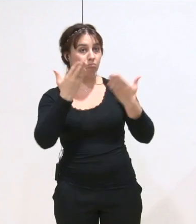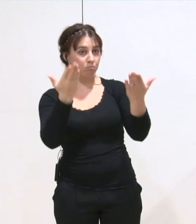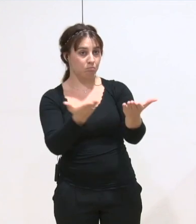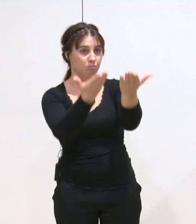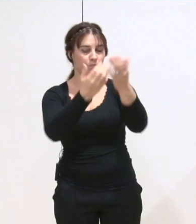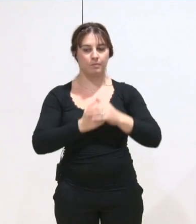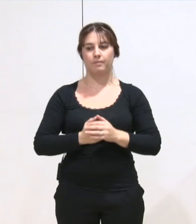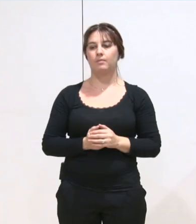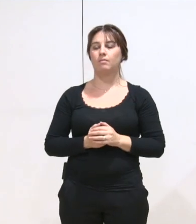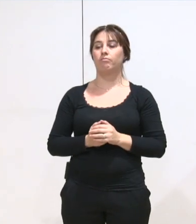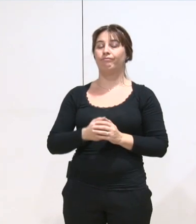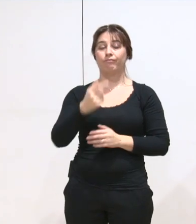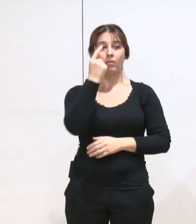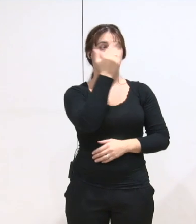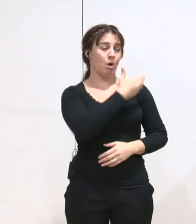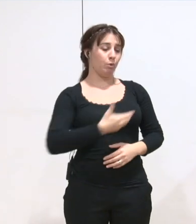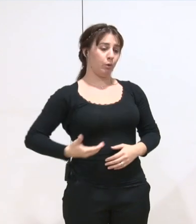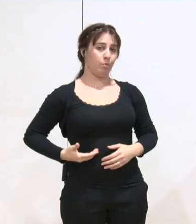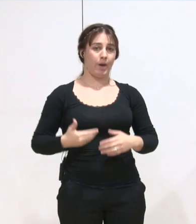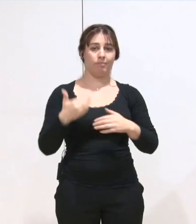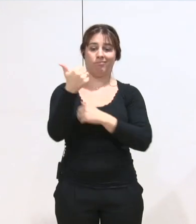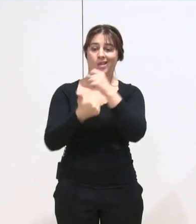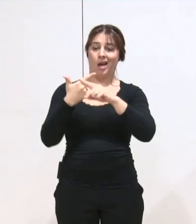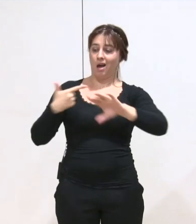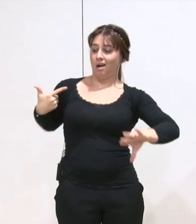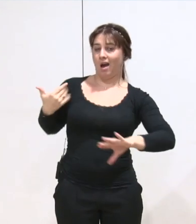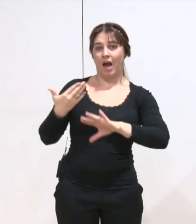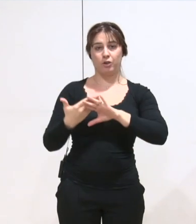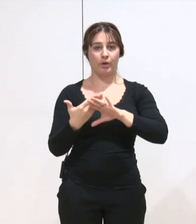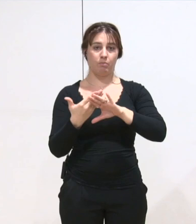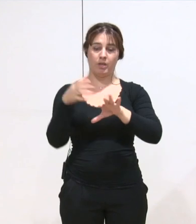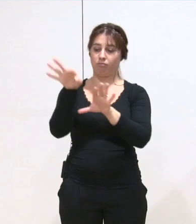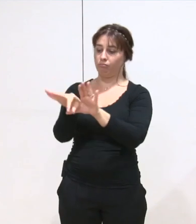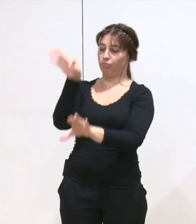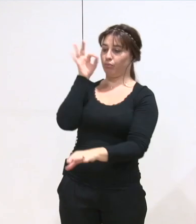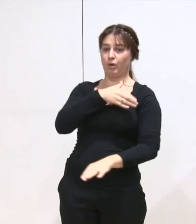Voilà maintenant 18 mois, Monsieur le maire, que vous êtes à la tête de cette municipalité.